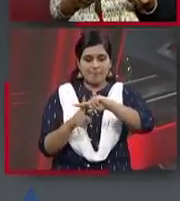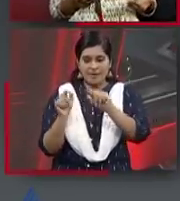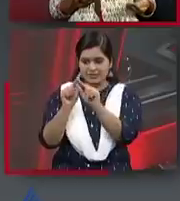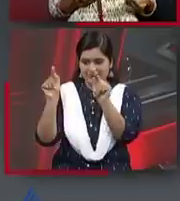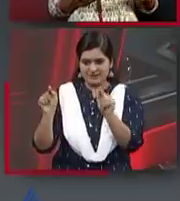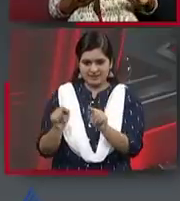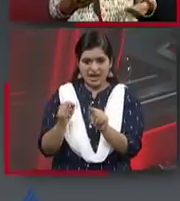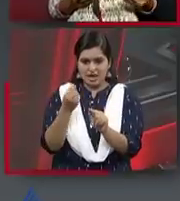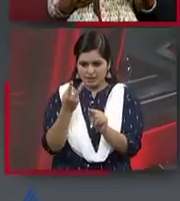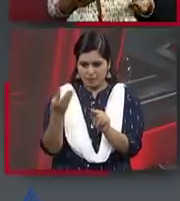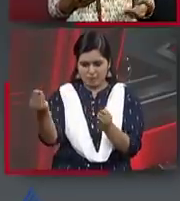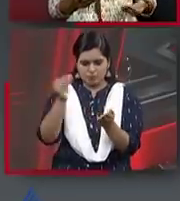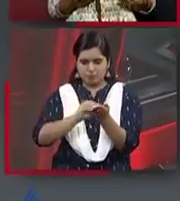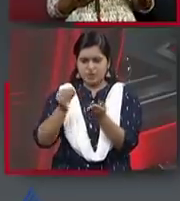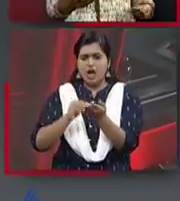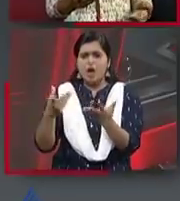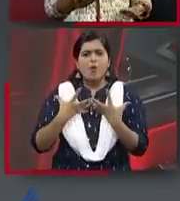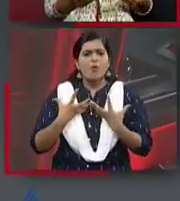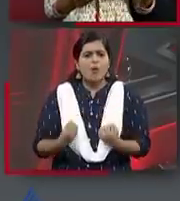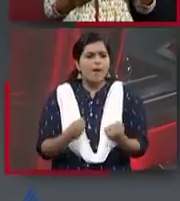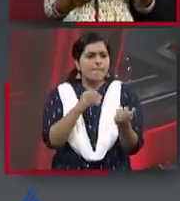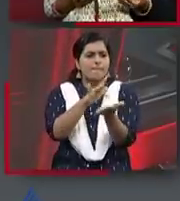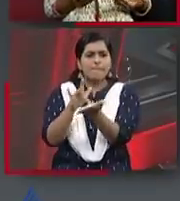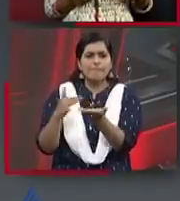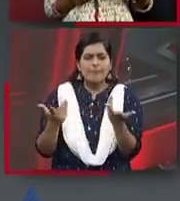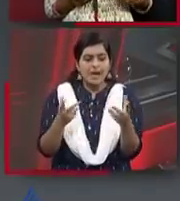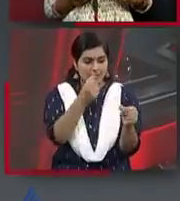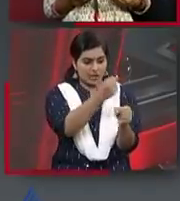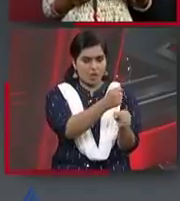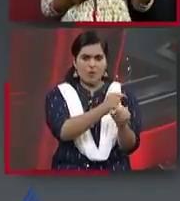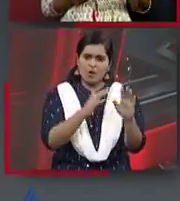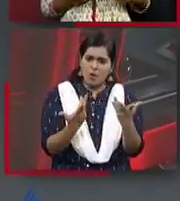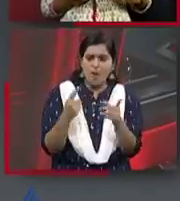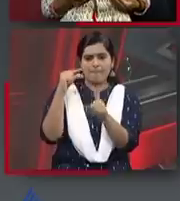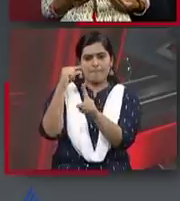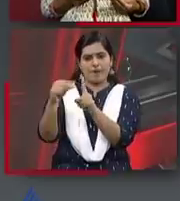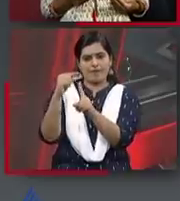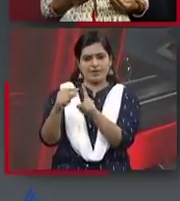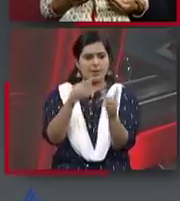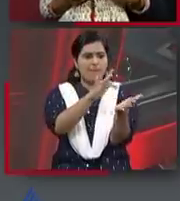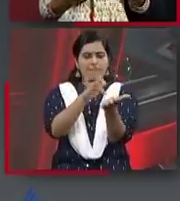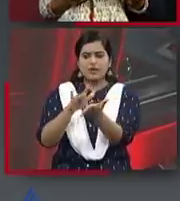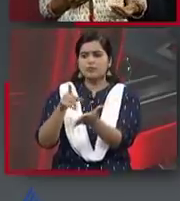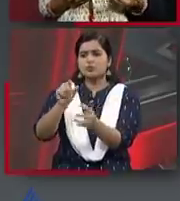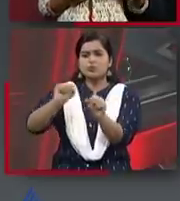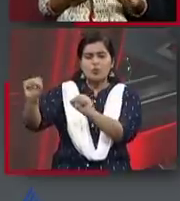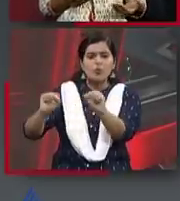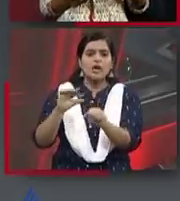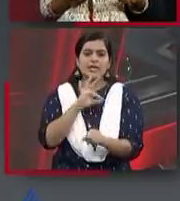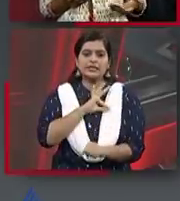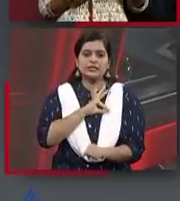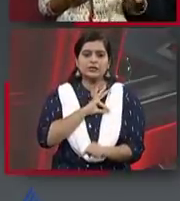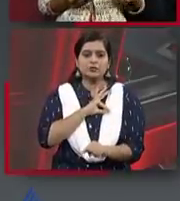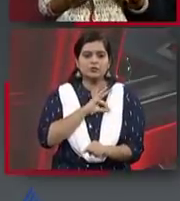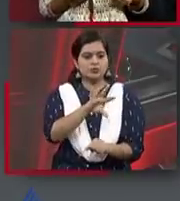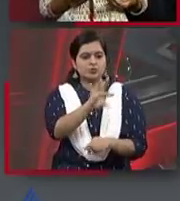മേഖലയെങ്കിൽ അങ്ങനെ, അതല്ല സ്വകാര്യ മേഖലയിലെങ്കിൽ അങ്ങനെ നമുക്ക് തിരഞ്ഞെടുക്കാനുള്ള അവസരം കൂടി ഈ പൊതുജനങ്ങൾക്ക് ലഭിക്കുകയാണ്. അവർക്ക് ഇഷ്ടമുള്ള ദിവസവും